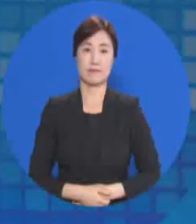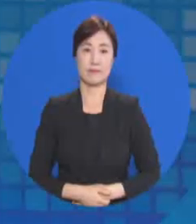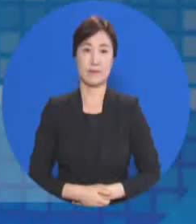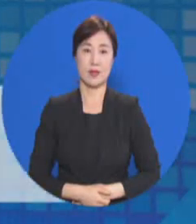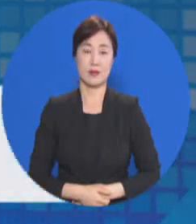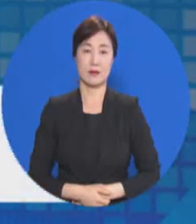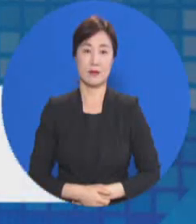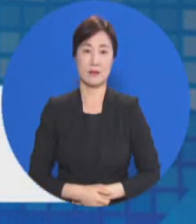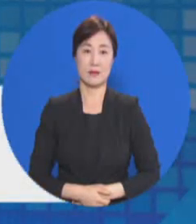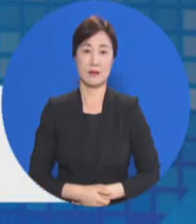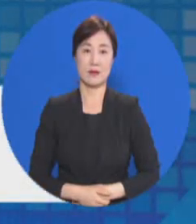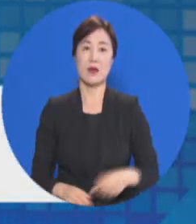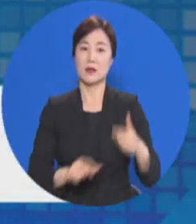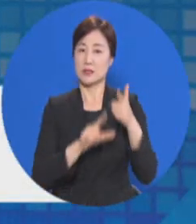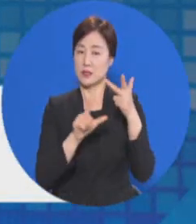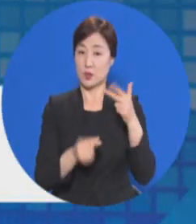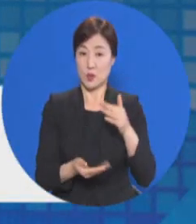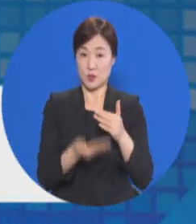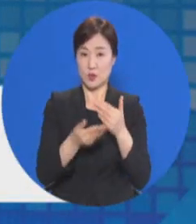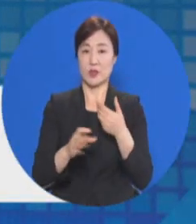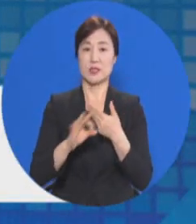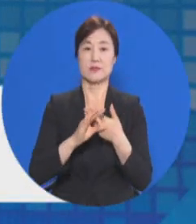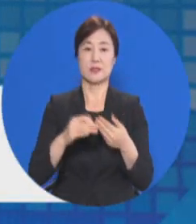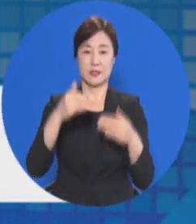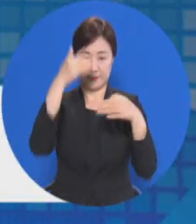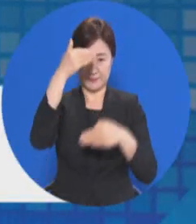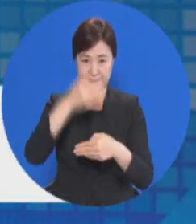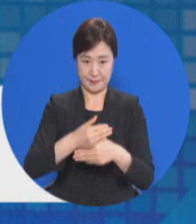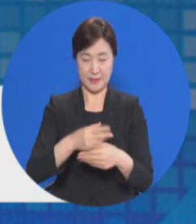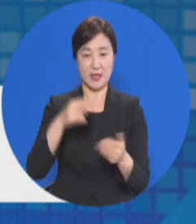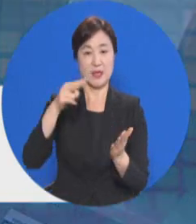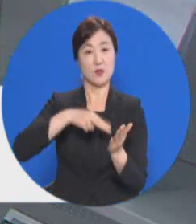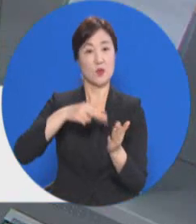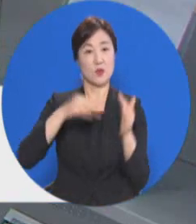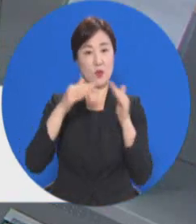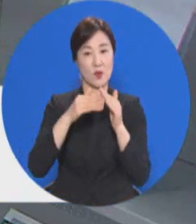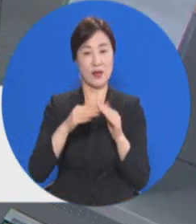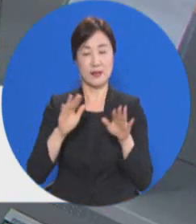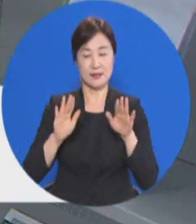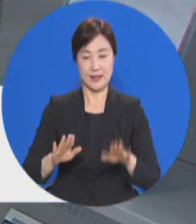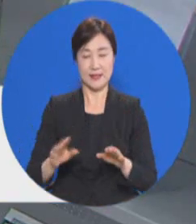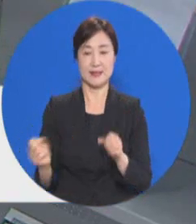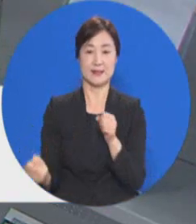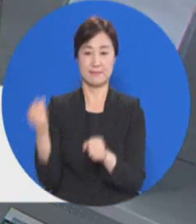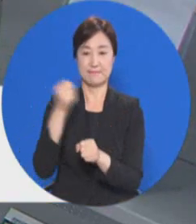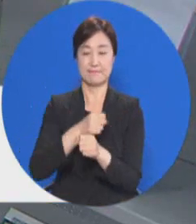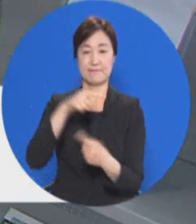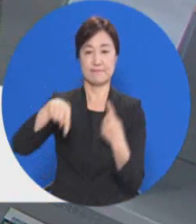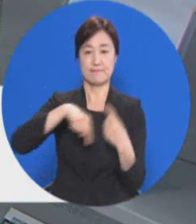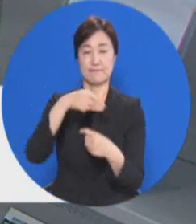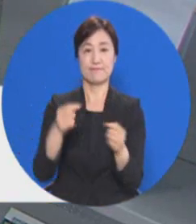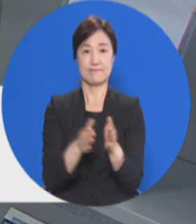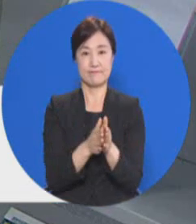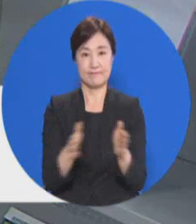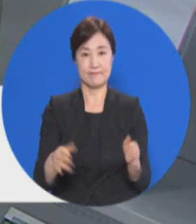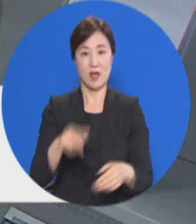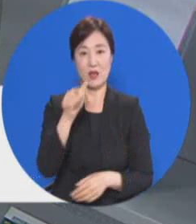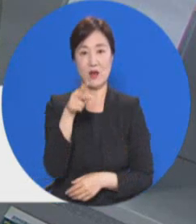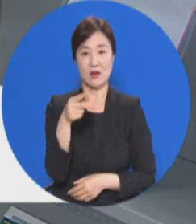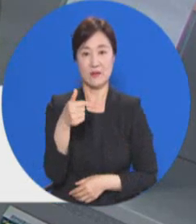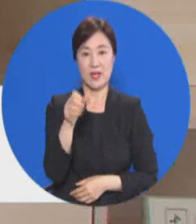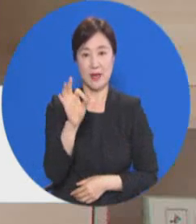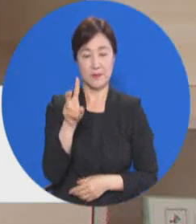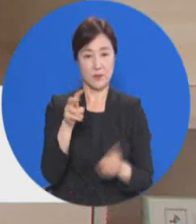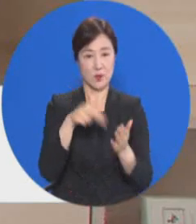이달 초 임시 휴관에 들어갔던 여수지역 시립도서관이 오늘부터 운영을 재개했습니다. 여수시는 현암도서관을